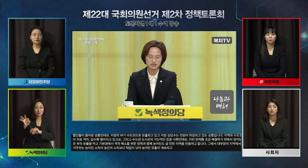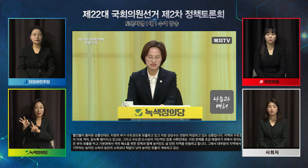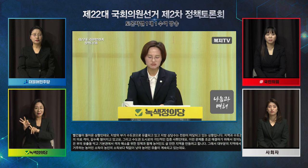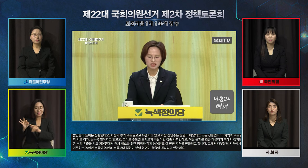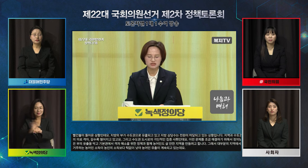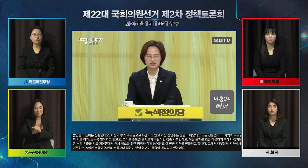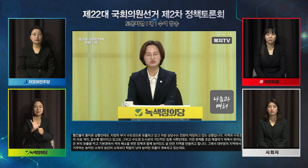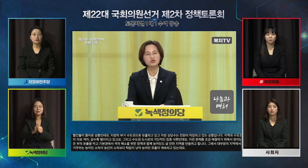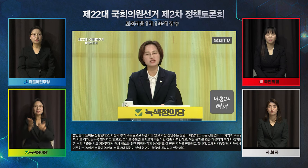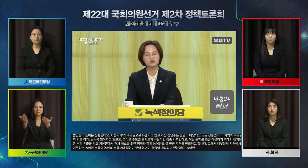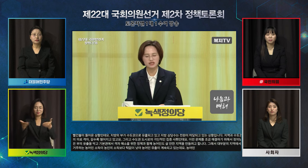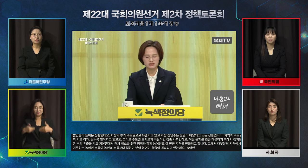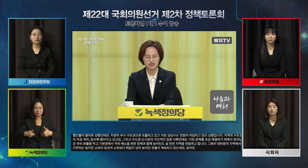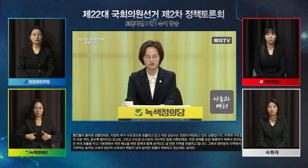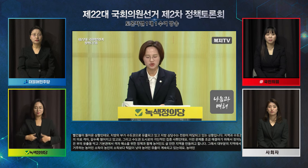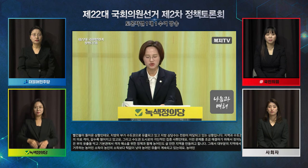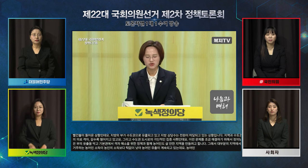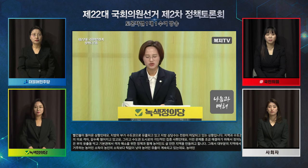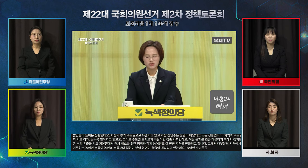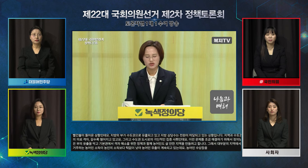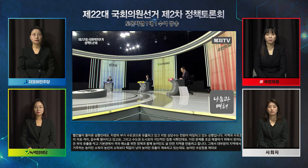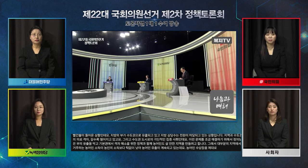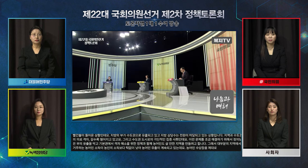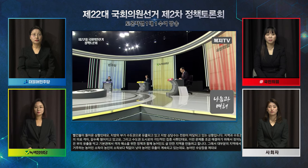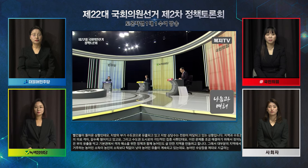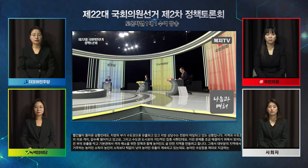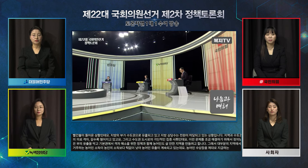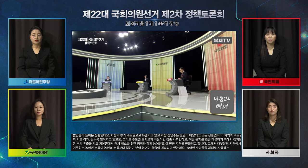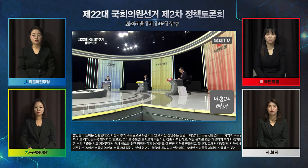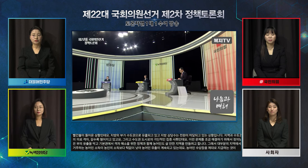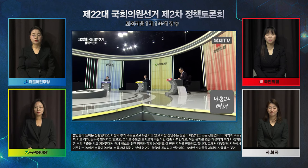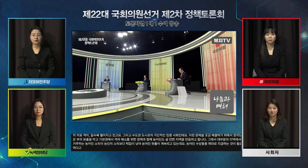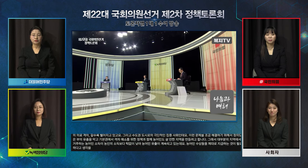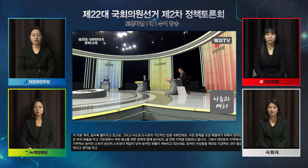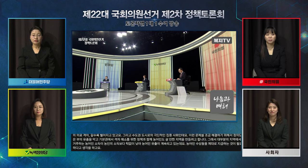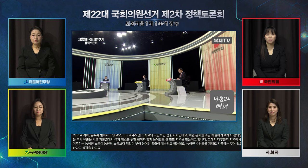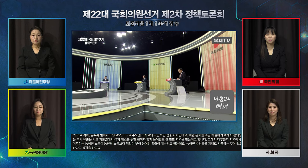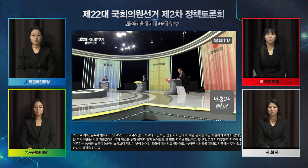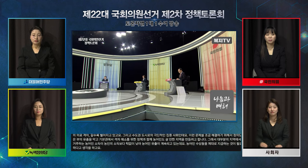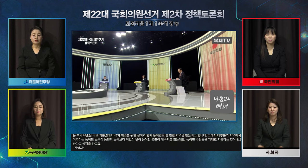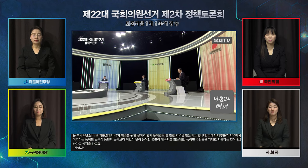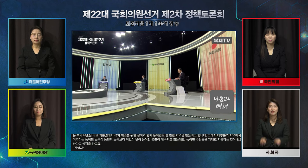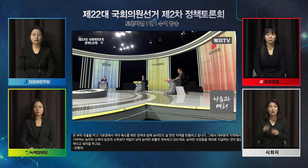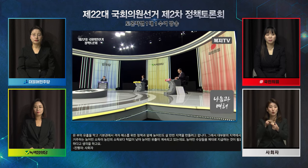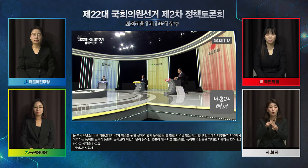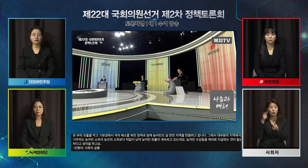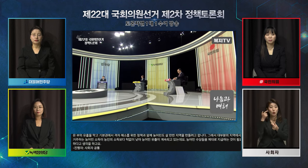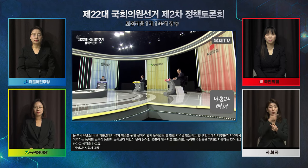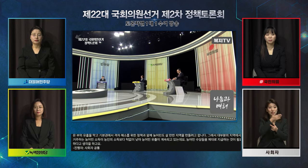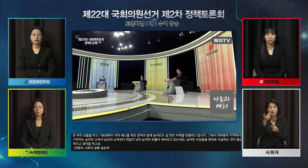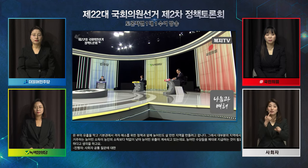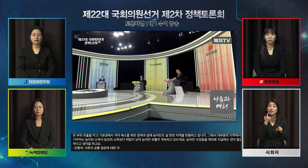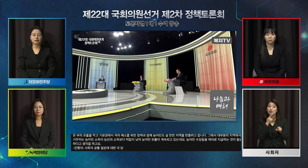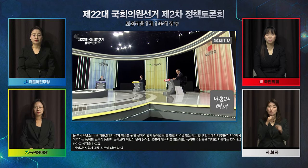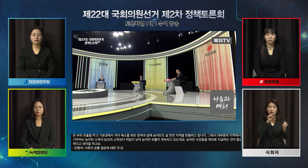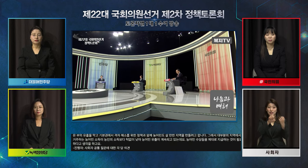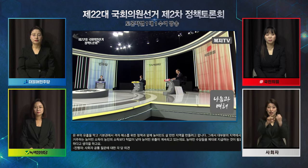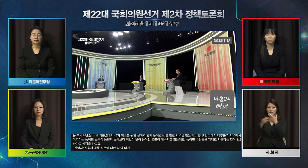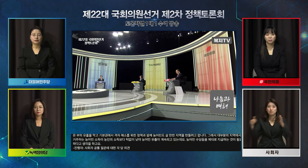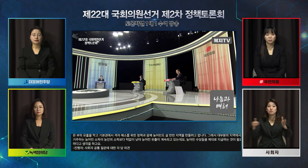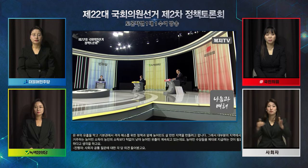좀 제대로 지급하는 것이 필요하다고 생각을 하고요. 네. 사회자 공통 지문에 대한 각 당 의견 들어봤고요.